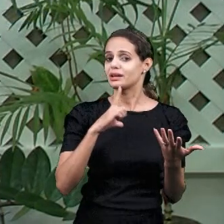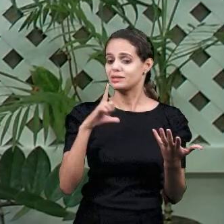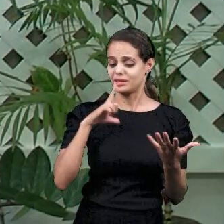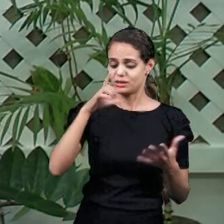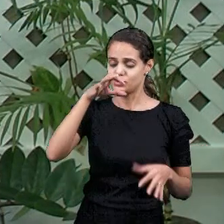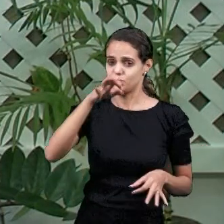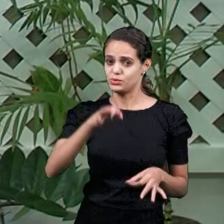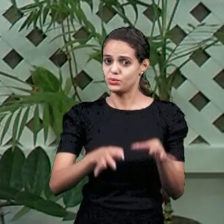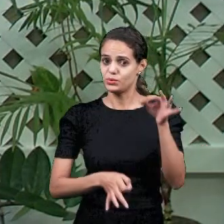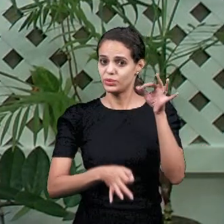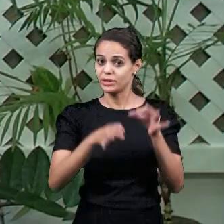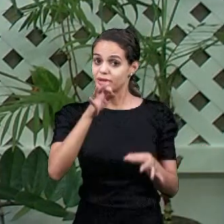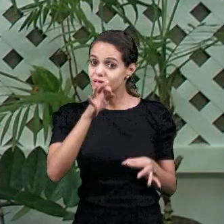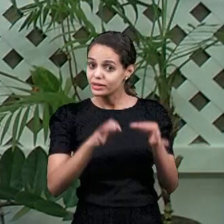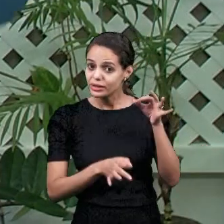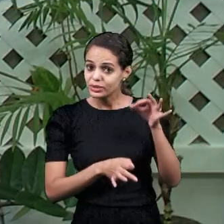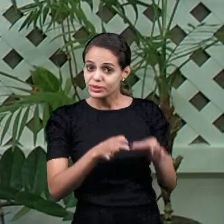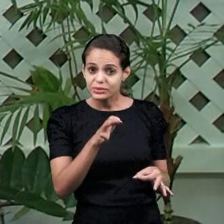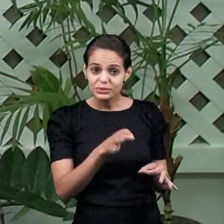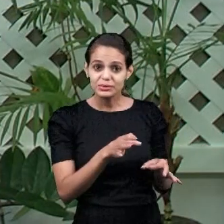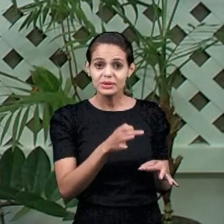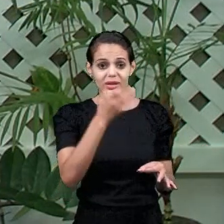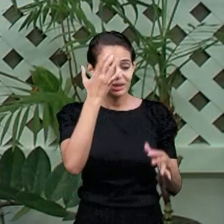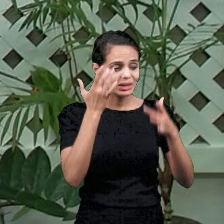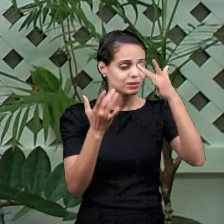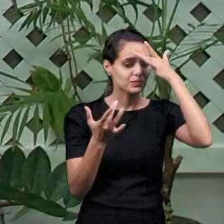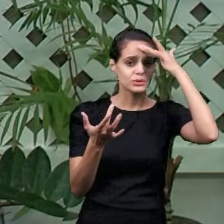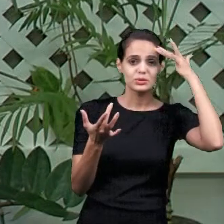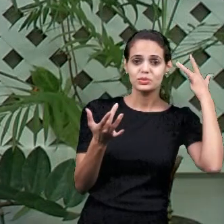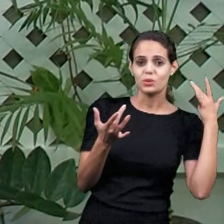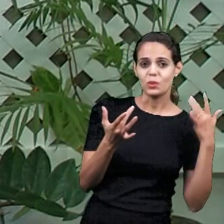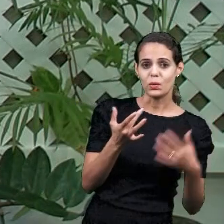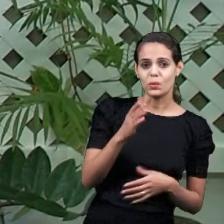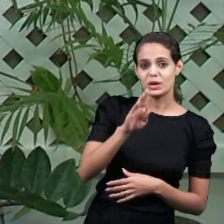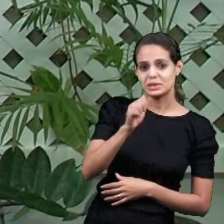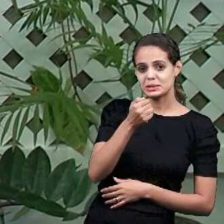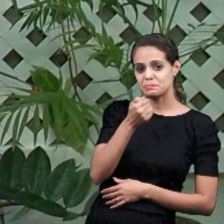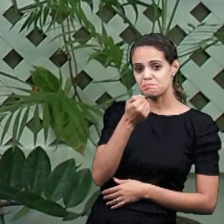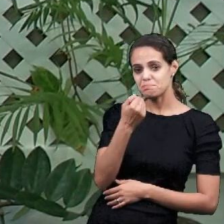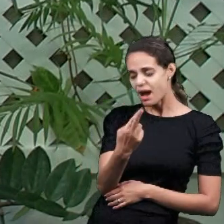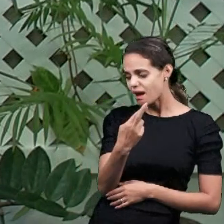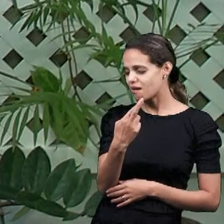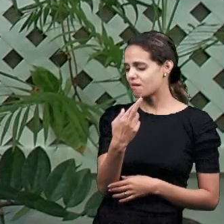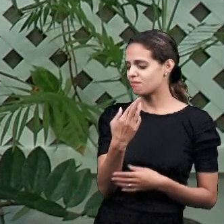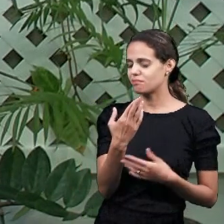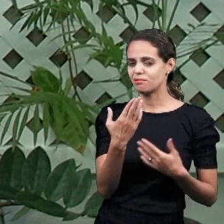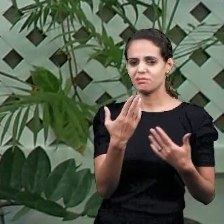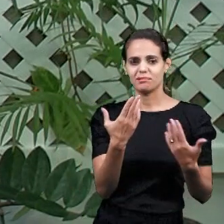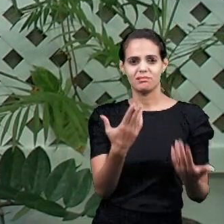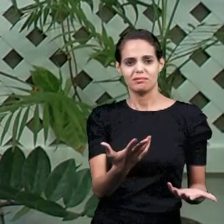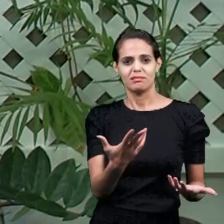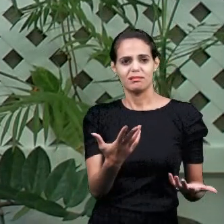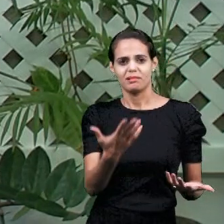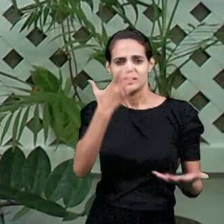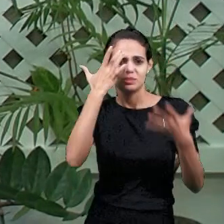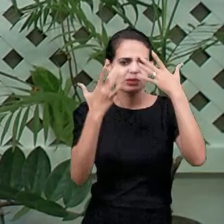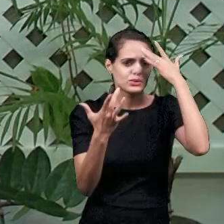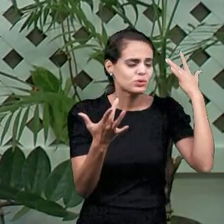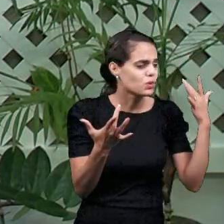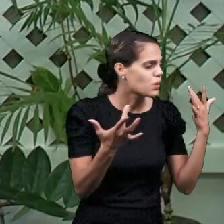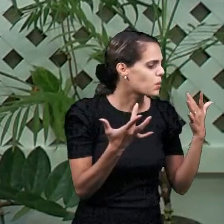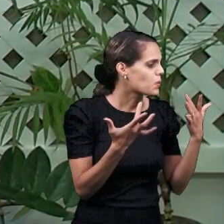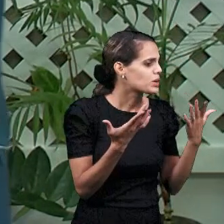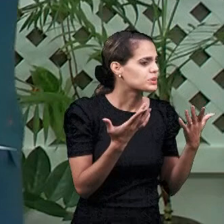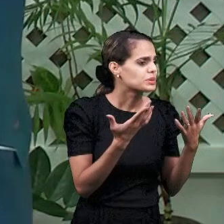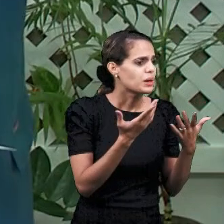Voir les gens qui courent derrière ces choses-là, la science qui demande, par amour de Dieu, ne faites pas cela.